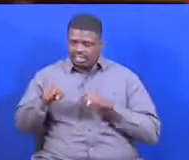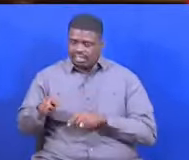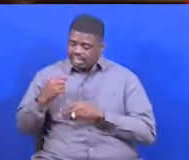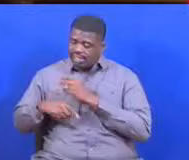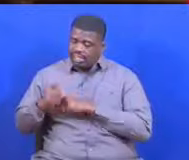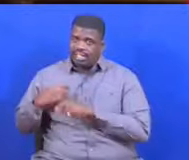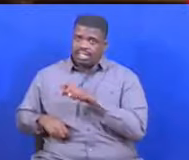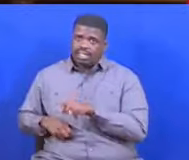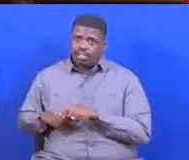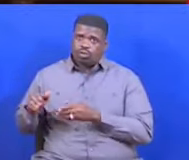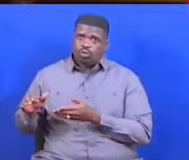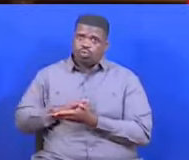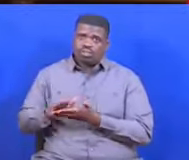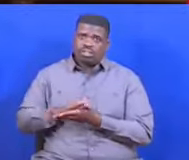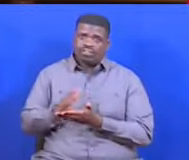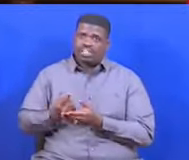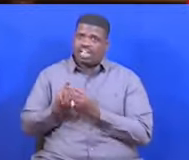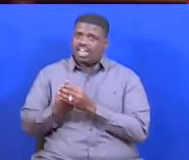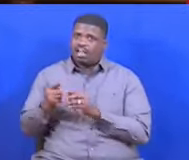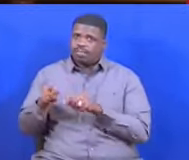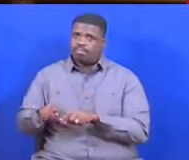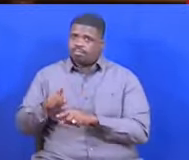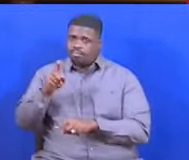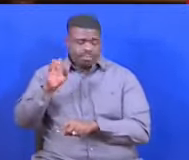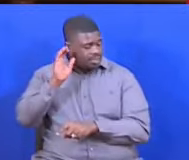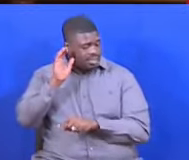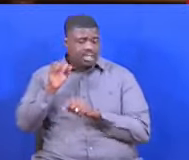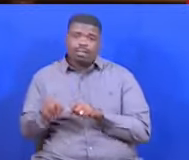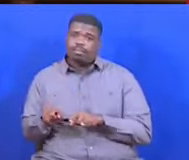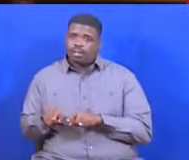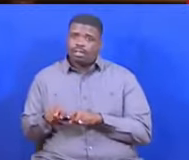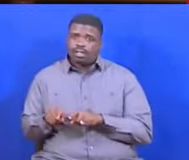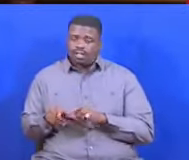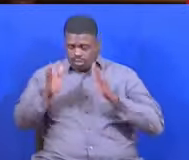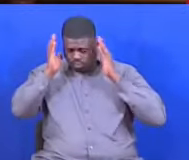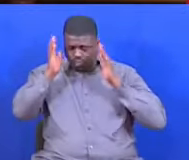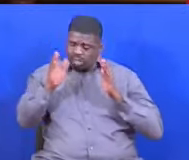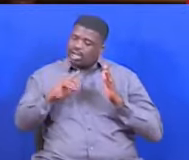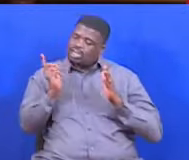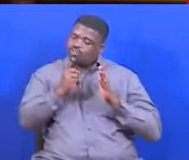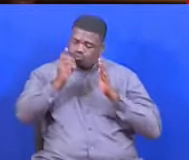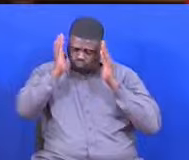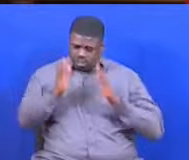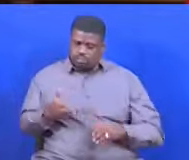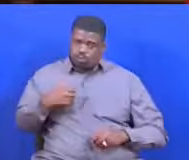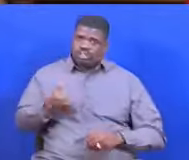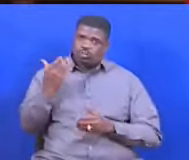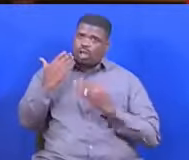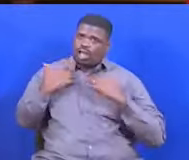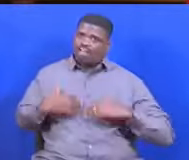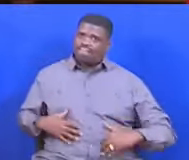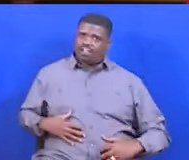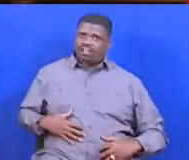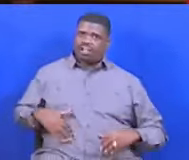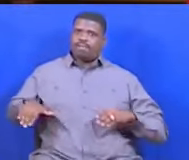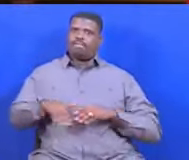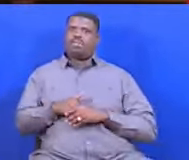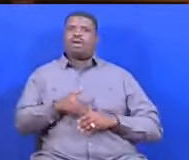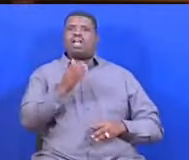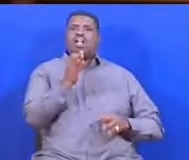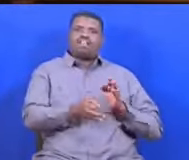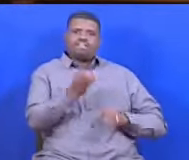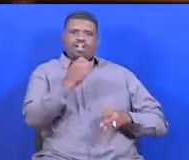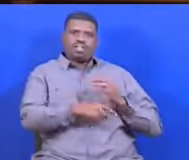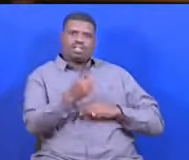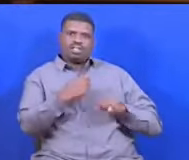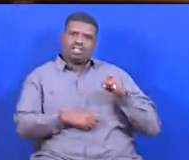kwenye ile ya kusafisha damu, nilimsikia hapa kwenye maswali wakati anajibu Mheshimiwa Waziri wa Afya, hiyo bima iwe inafaa.